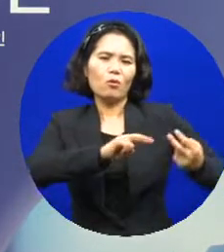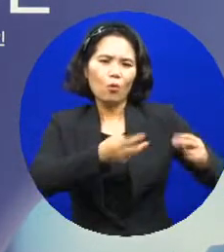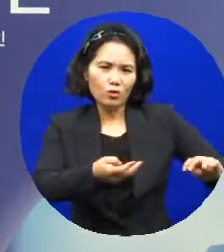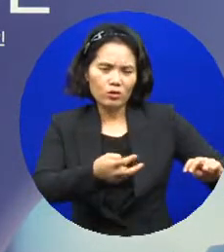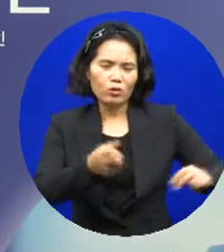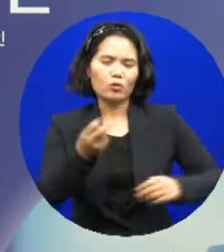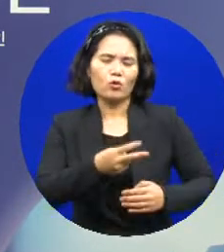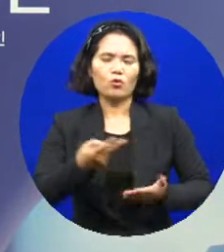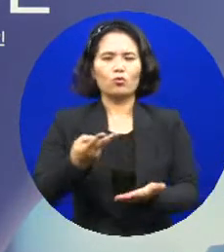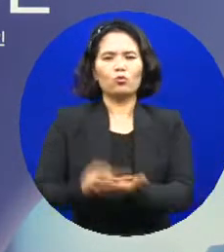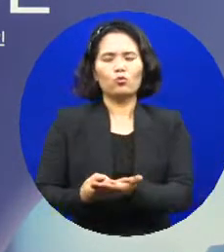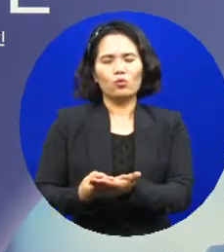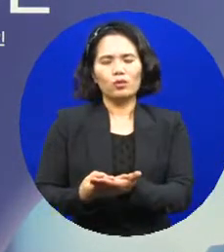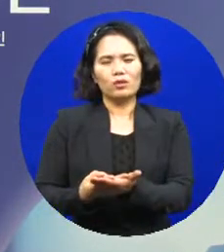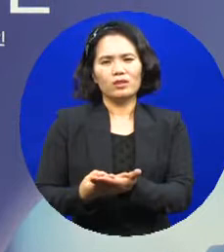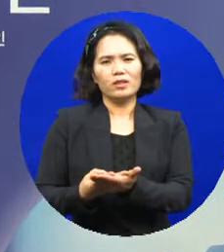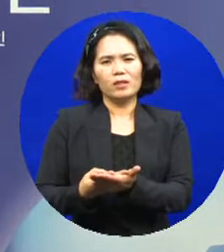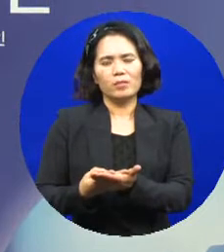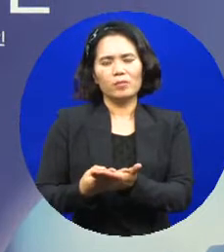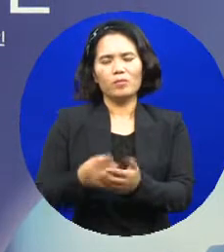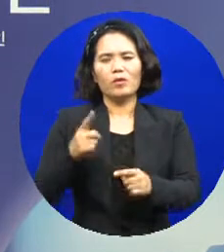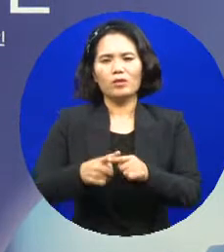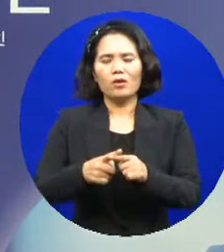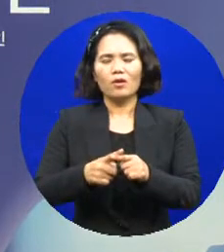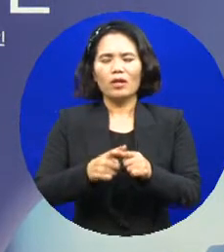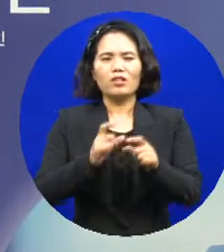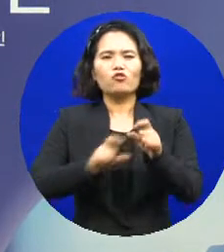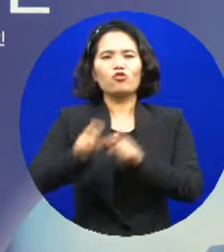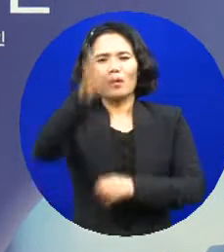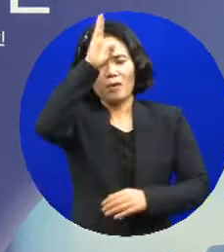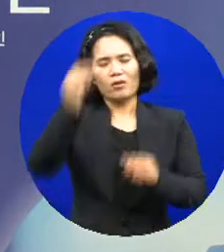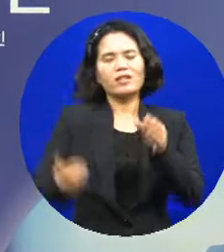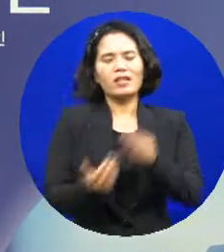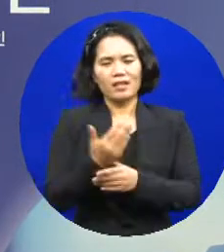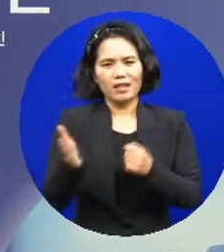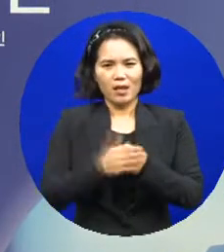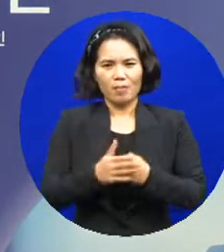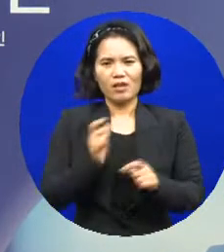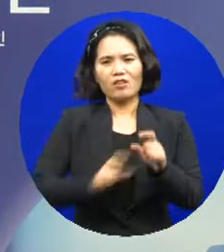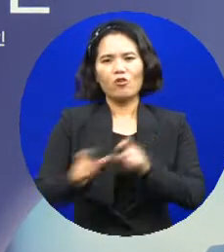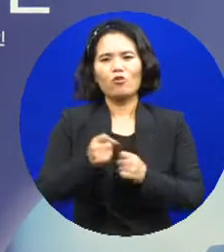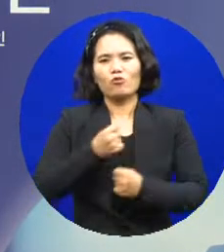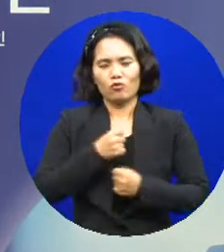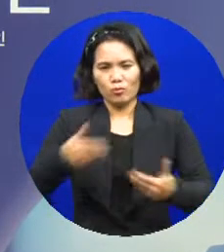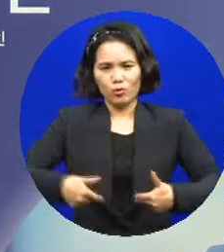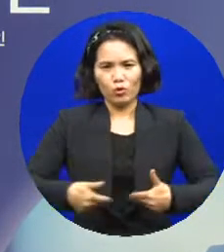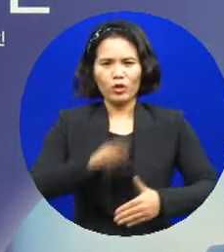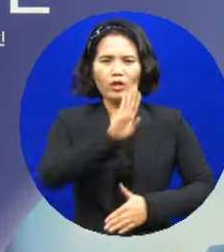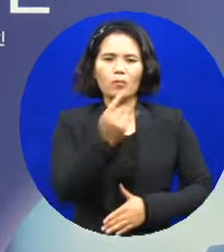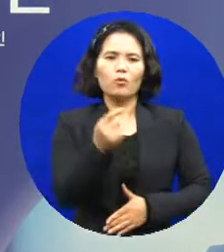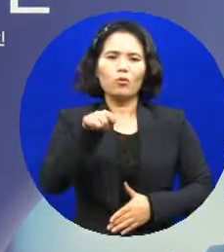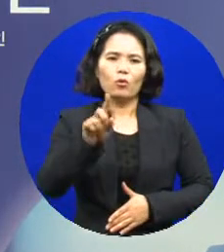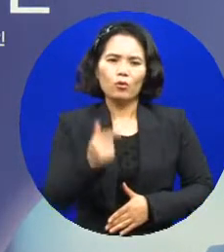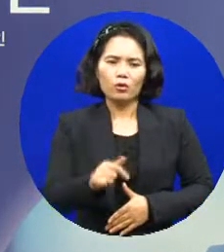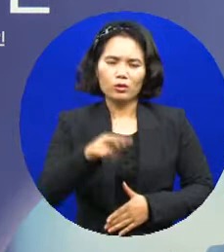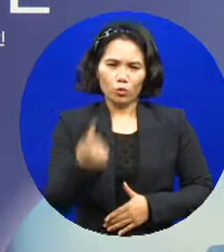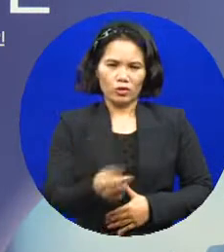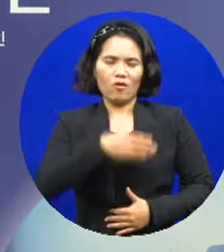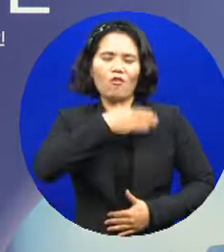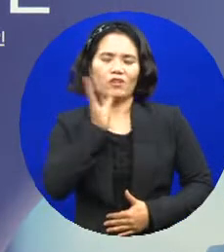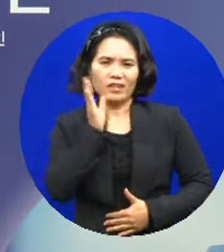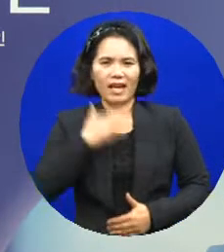인해서 골절은 물론 오랜 시간 누워 지내시면서 합병증까지 올 수 있어서 더 주의하셔야 된다고 합니다.